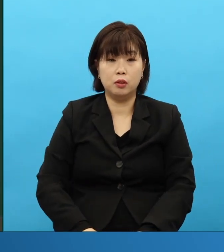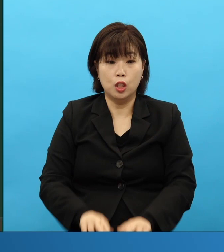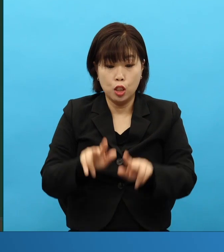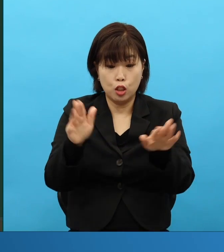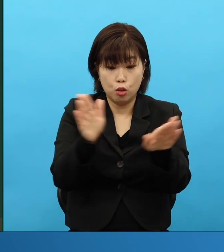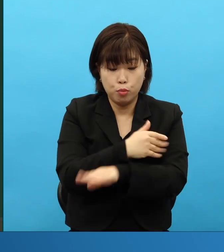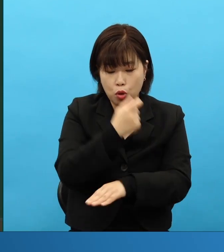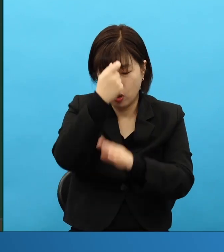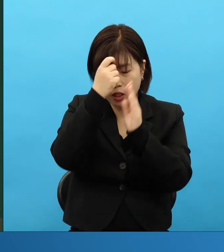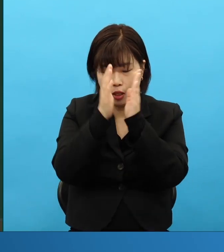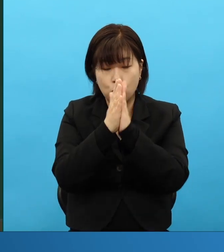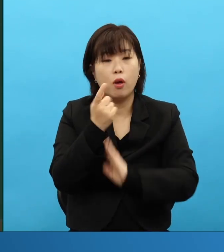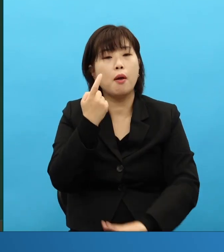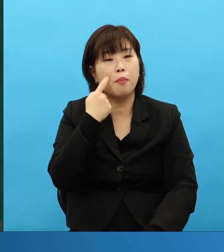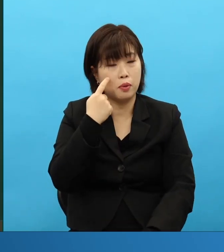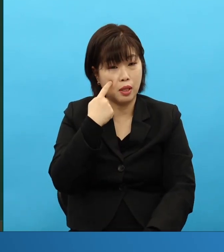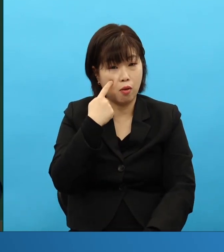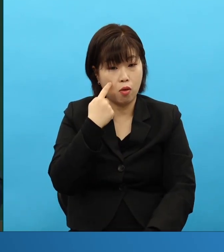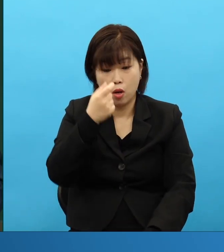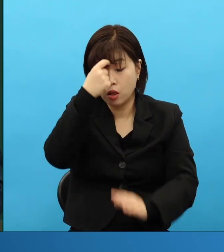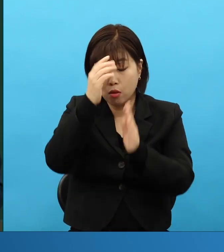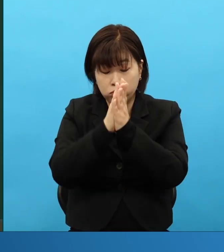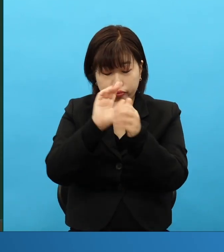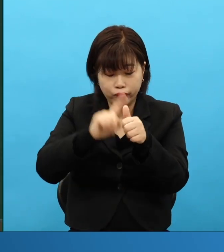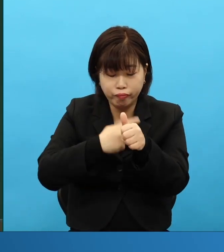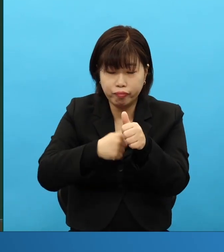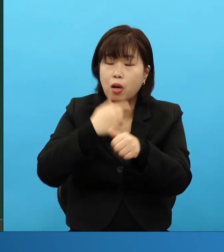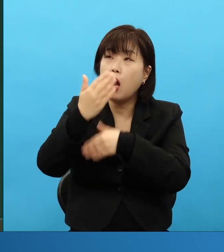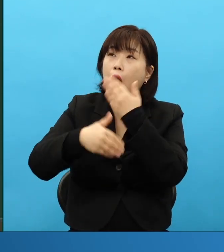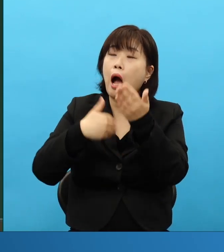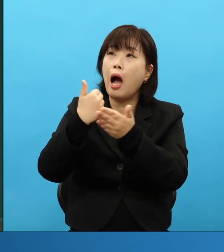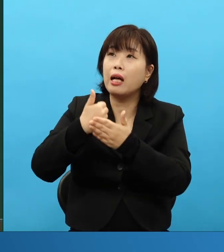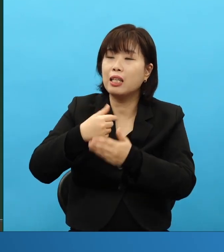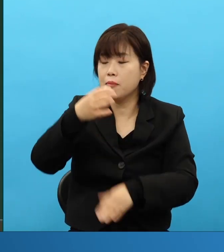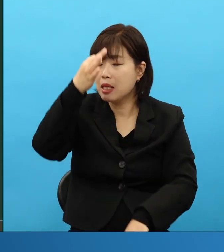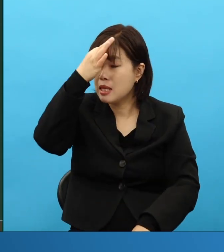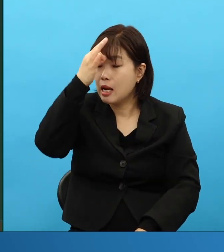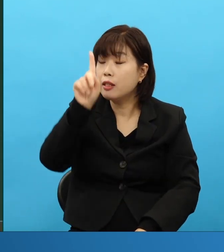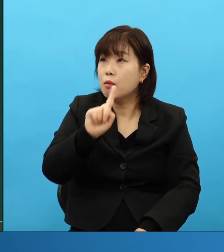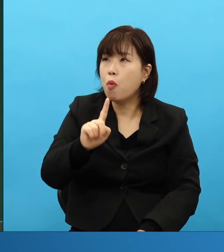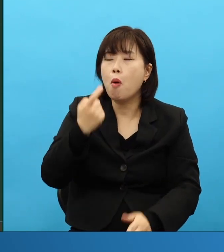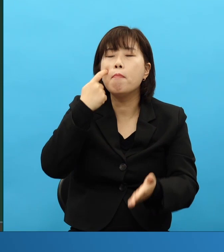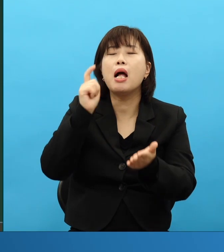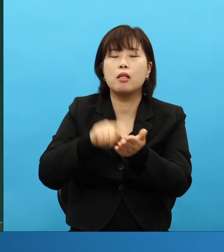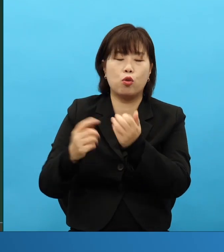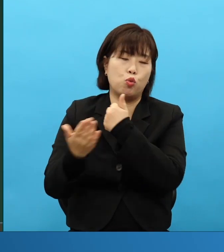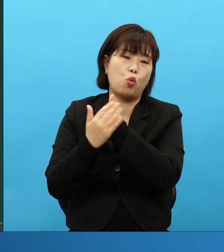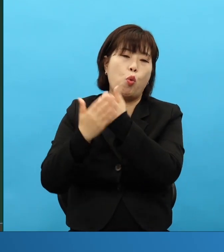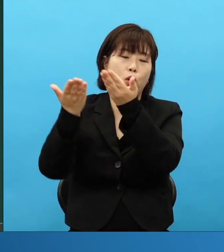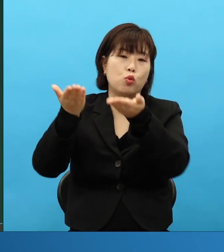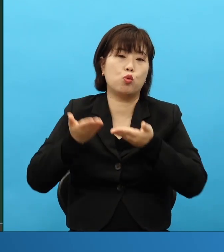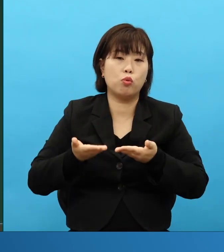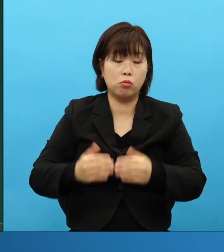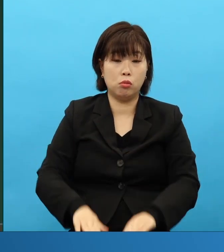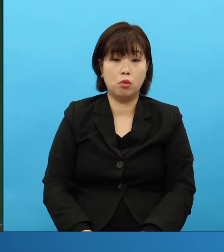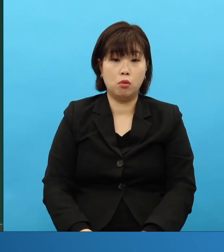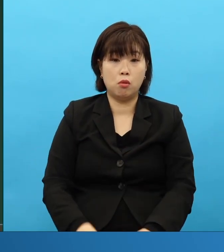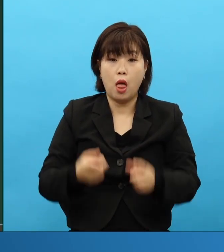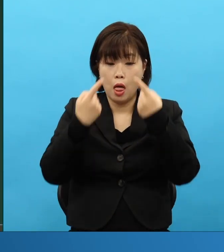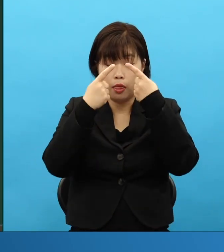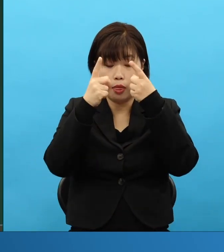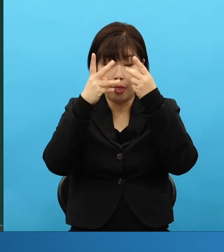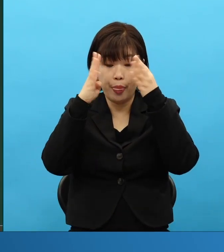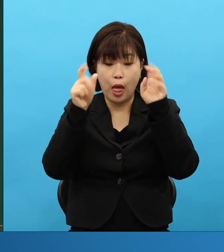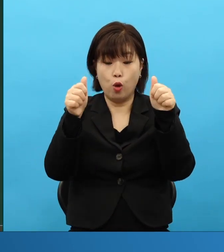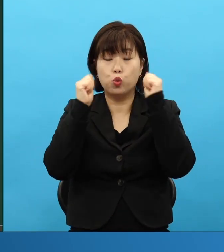your talent. 이걸 못 찾아내 가지고 대학 졸업하고 난 뒤에 대학 졸업이 언제입니까? 그거 하고 난 뒤에 달란트 몰라 가지고 딴 데 가고 그러지. When unable to do that,